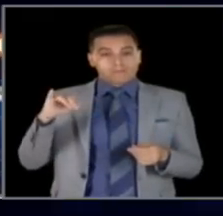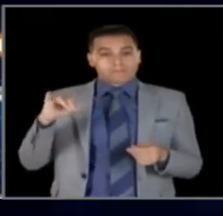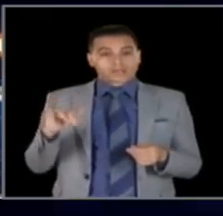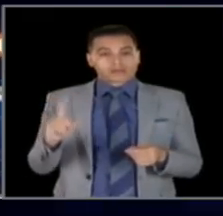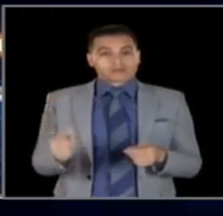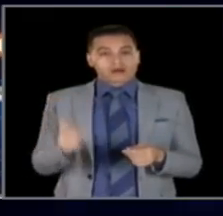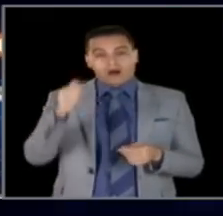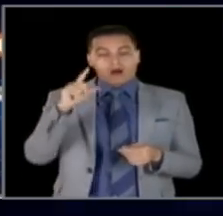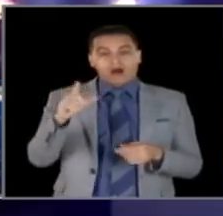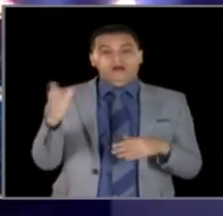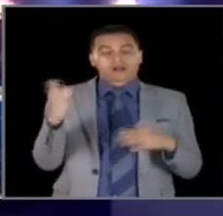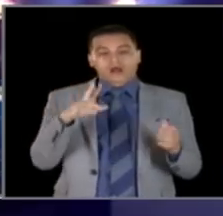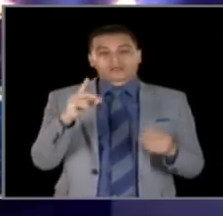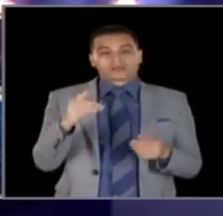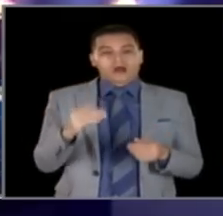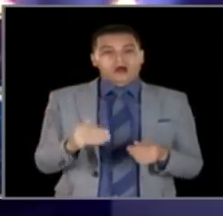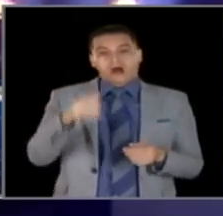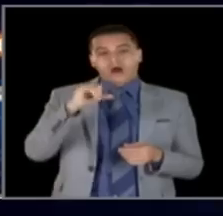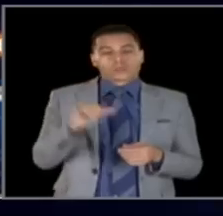ميرال الطحاوي مش شاعره.